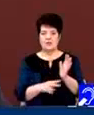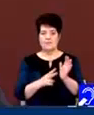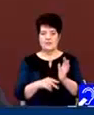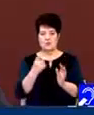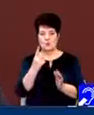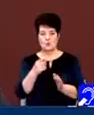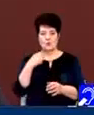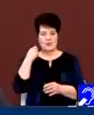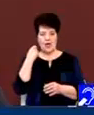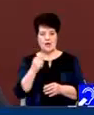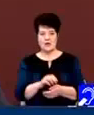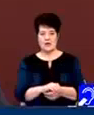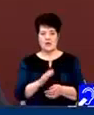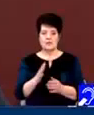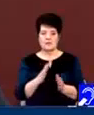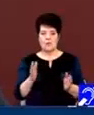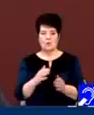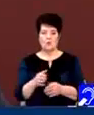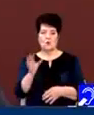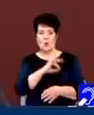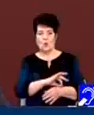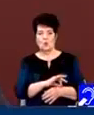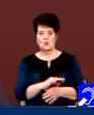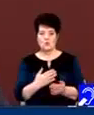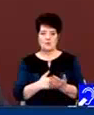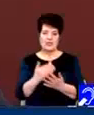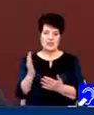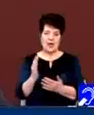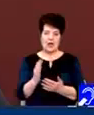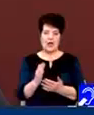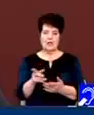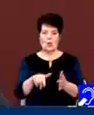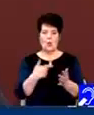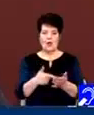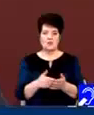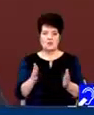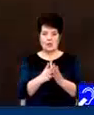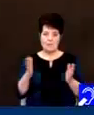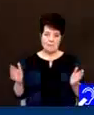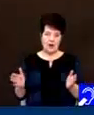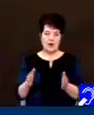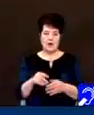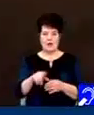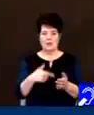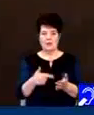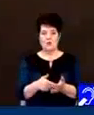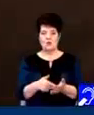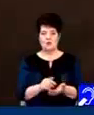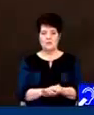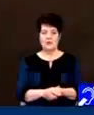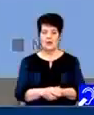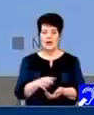71 de ani sau peste. Un consum ridicat în orașele mari, mai ales în municipii,